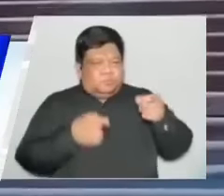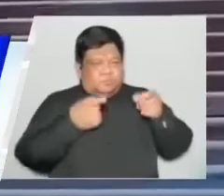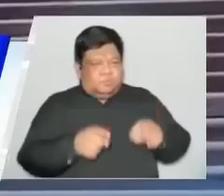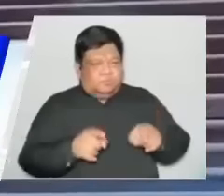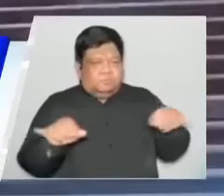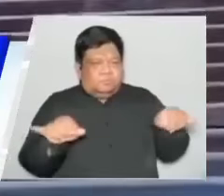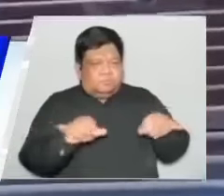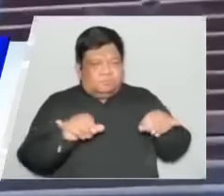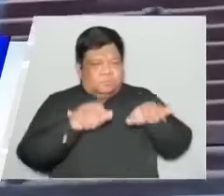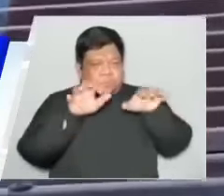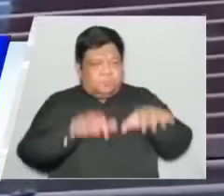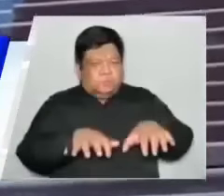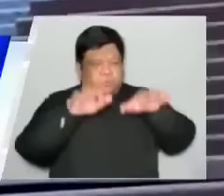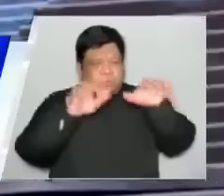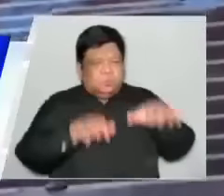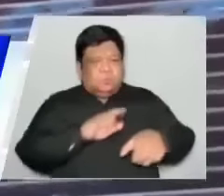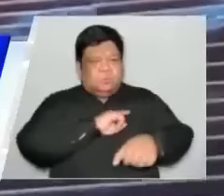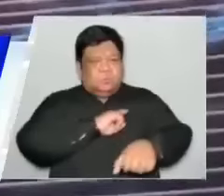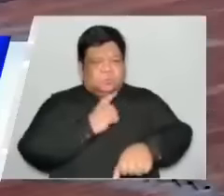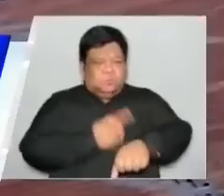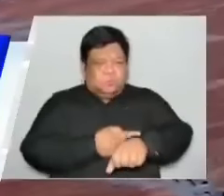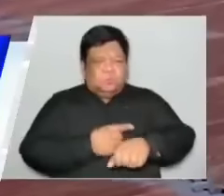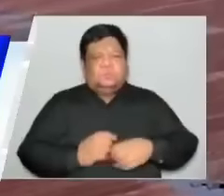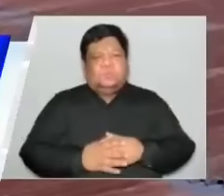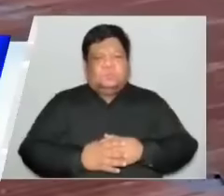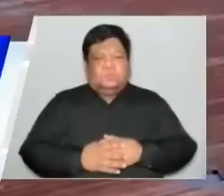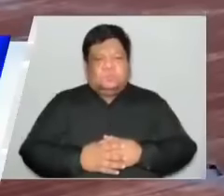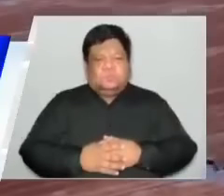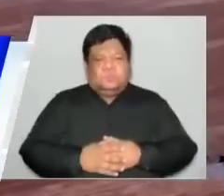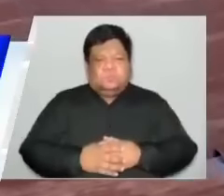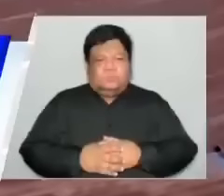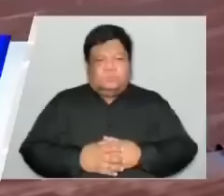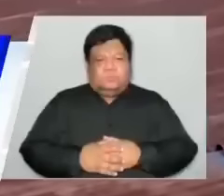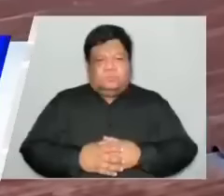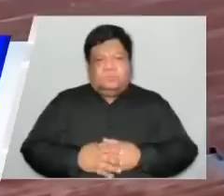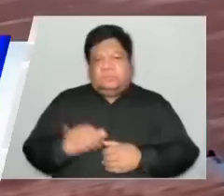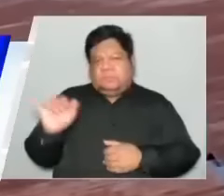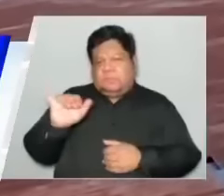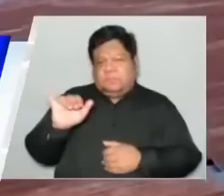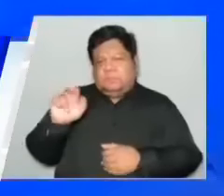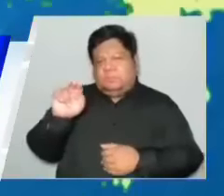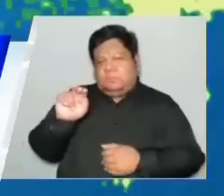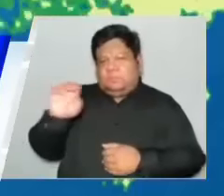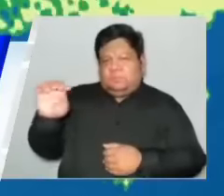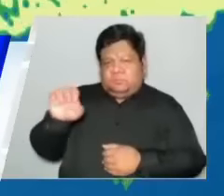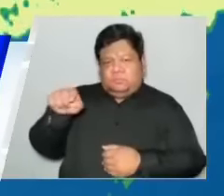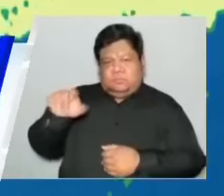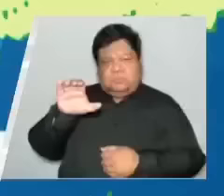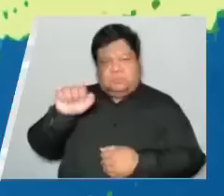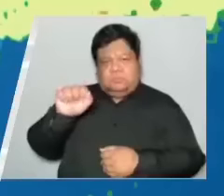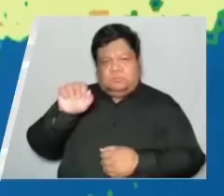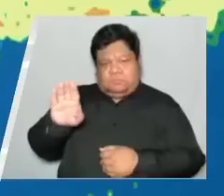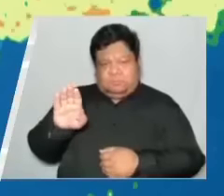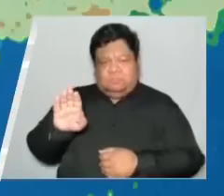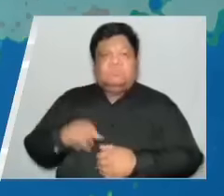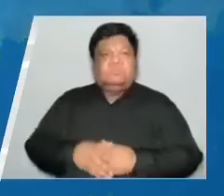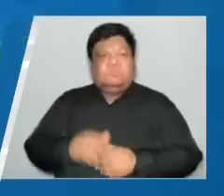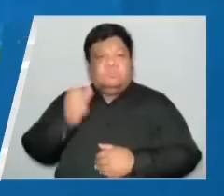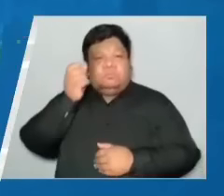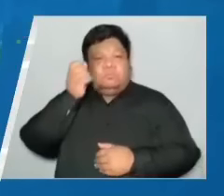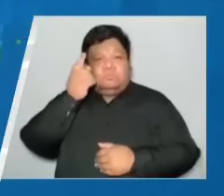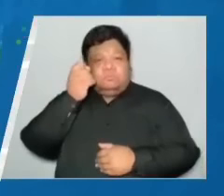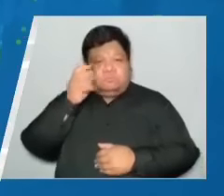kidlat ang naranasang ulan sa Kabanatuan City na Beisiha. Posible pong maulit yan ngayong weekend at basa sa datos ng Metra Weather,